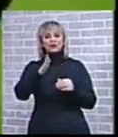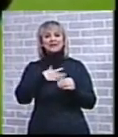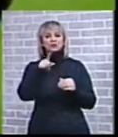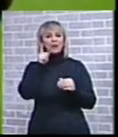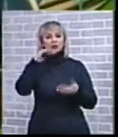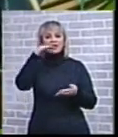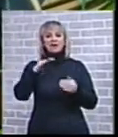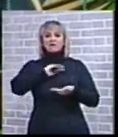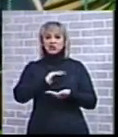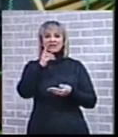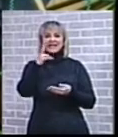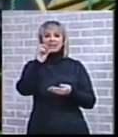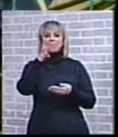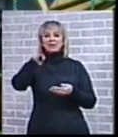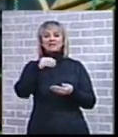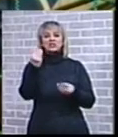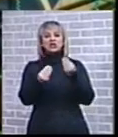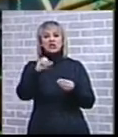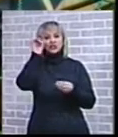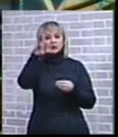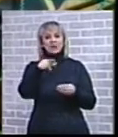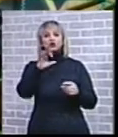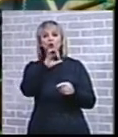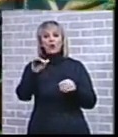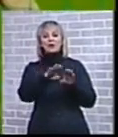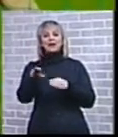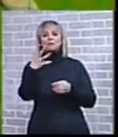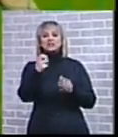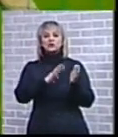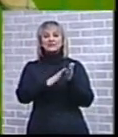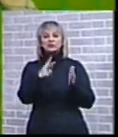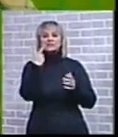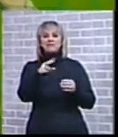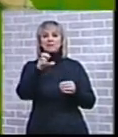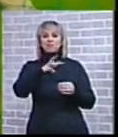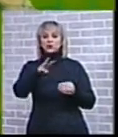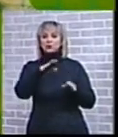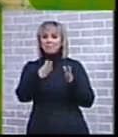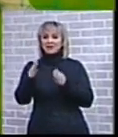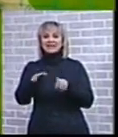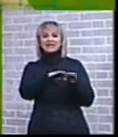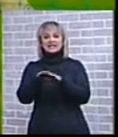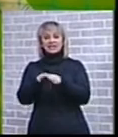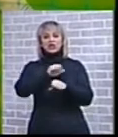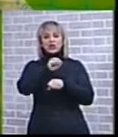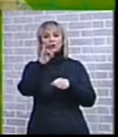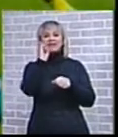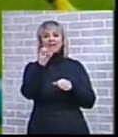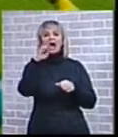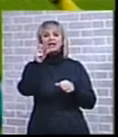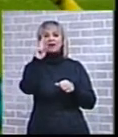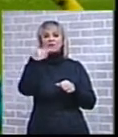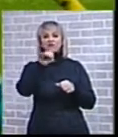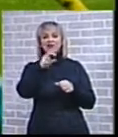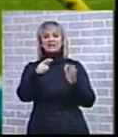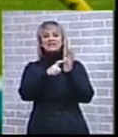молодой вратарь Никита Медведев играет в чемпионате на ноль уже 592 минуты подряд. Для сравнения, рекорд Игоря Акинфеева